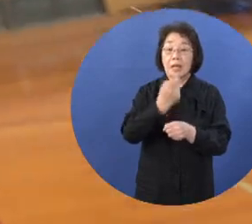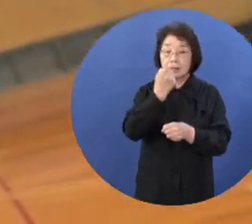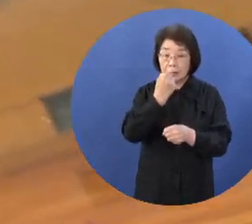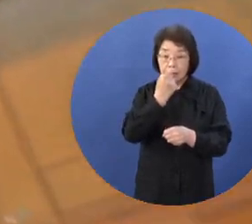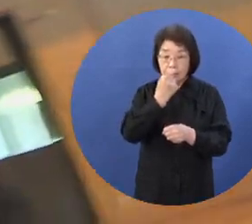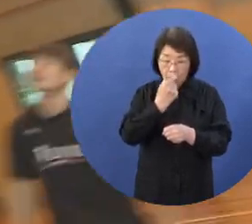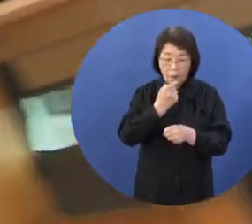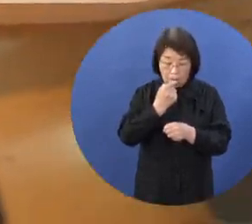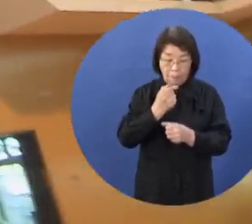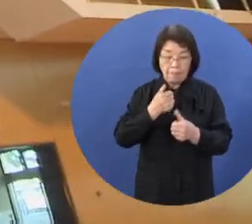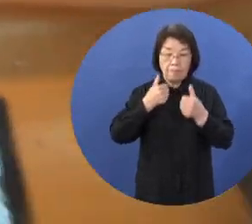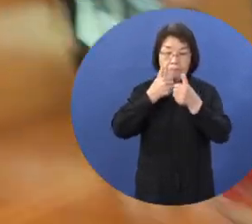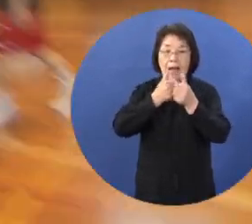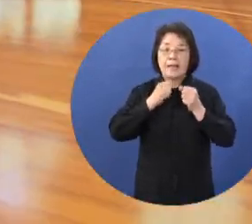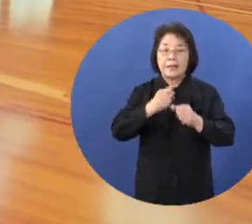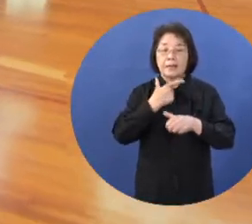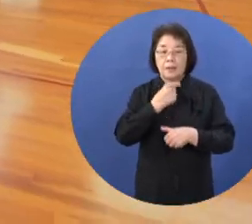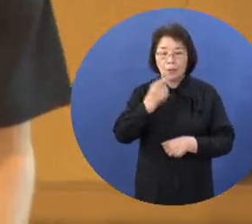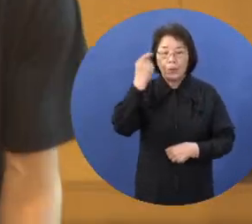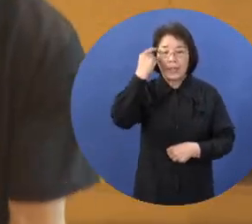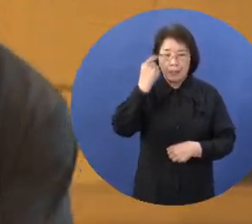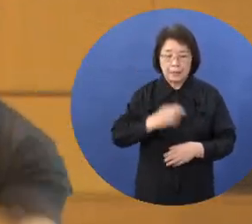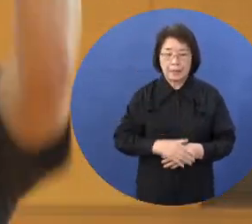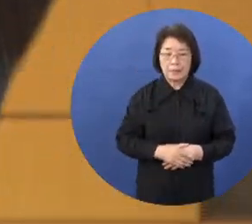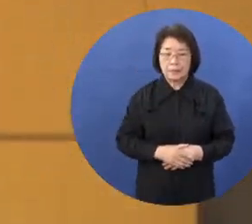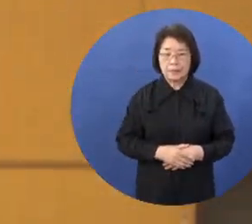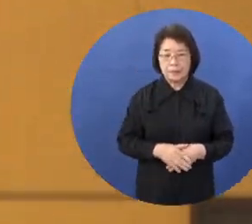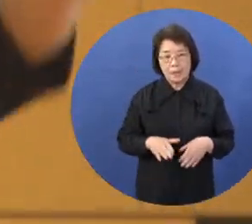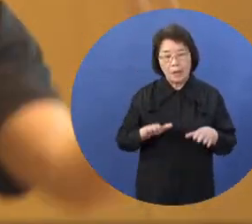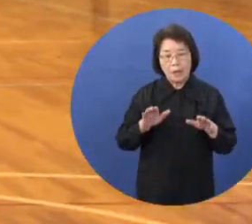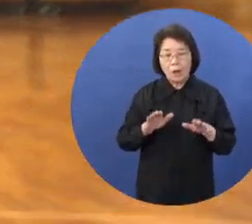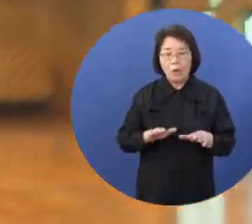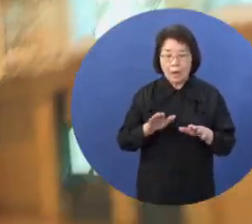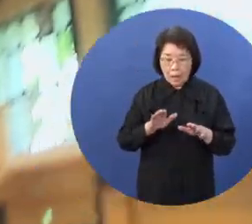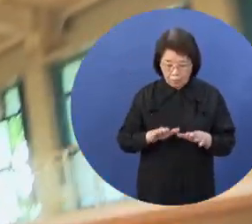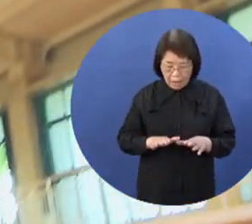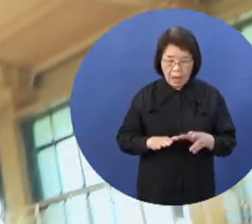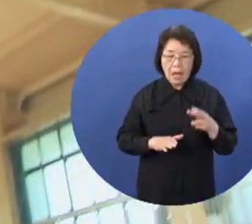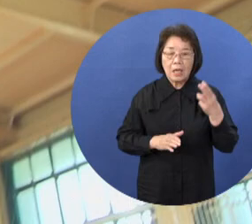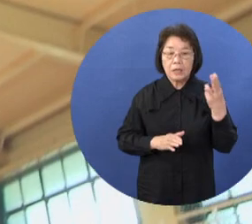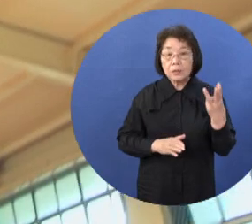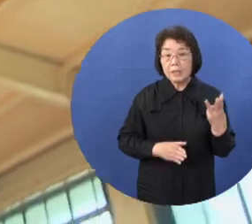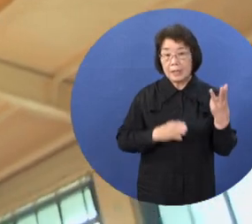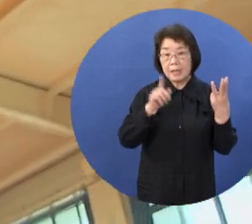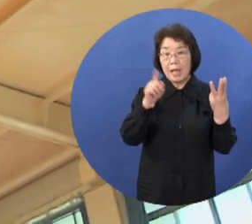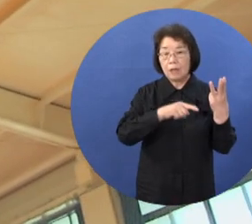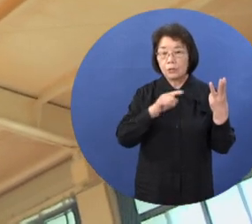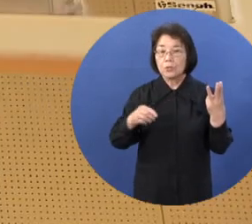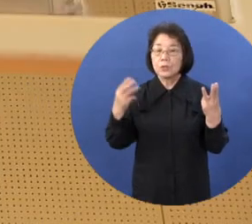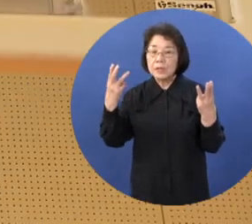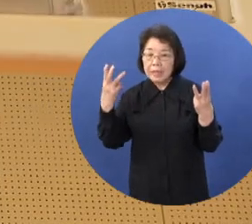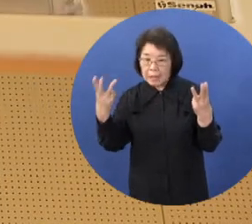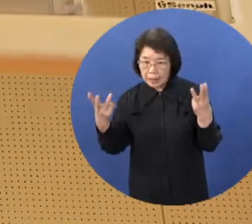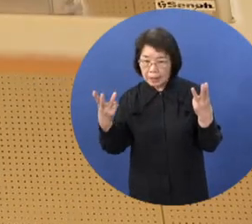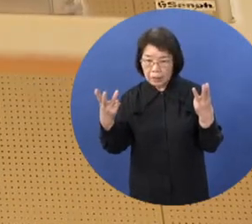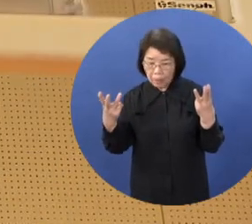は 3x3 を吹田市に復活させるべく挑戦を続ける西畝さんを取材しました